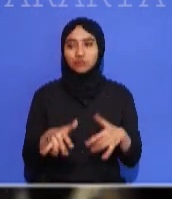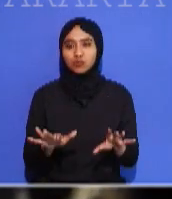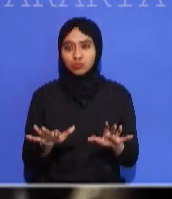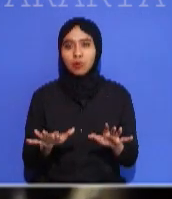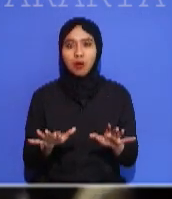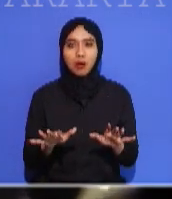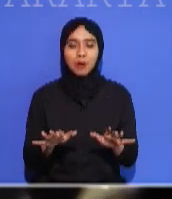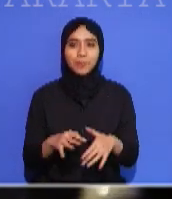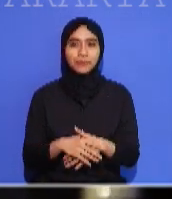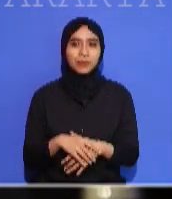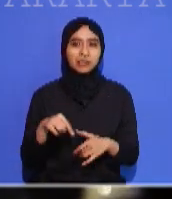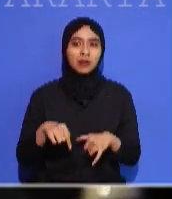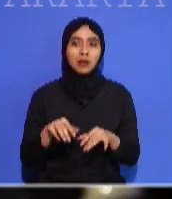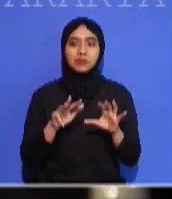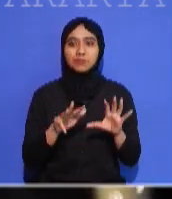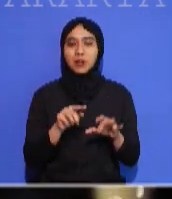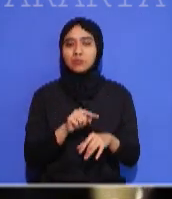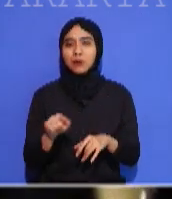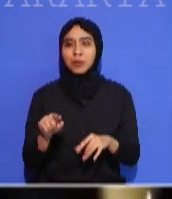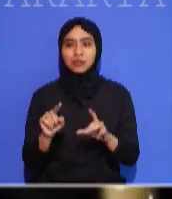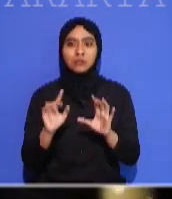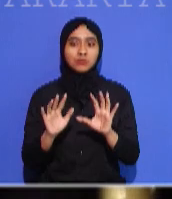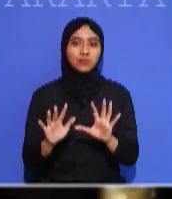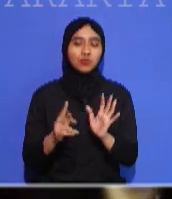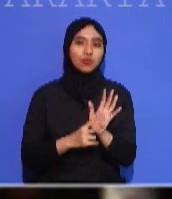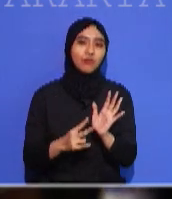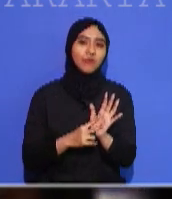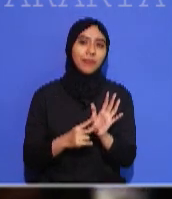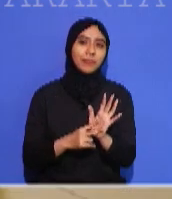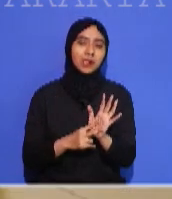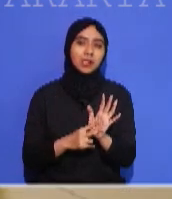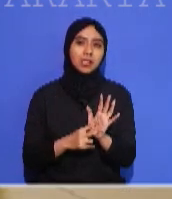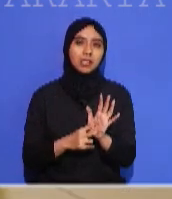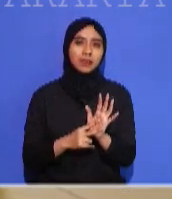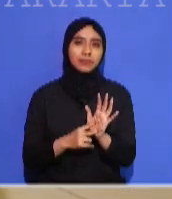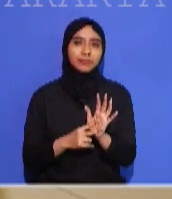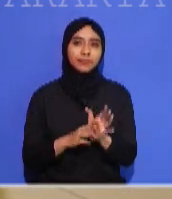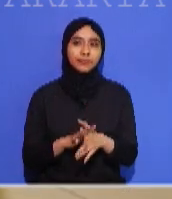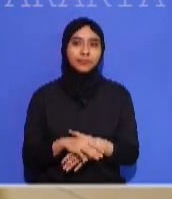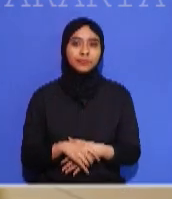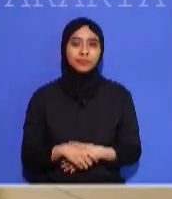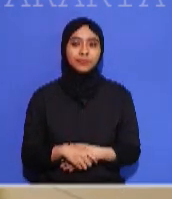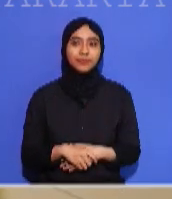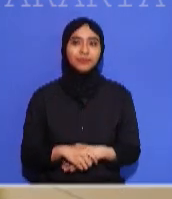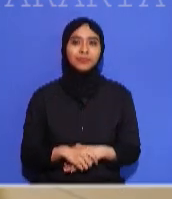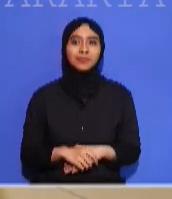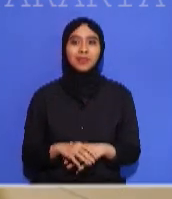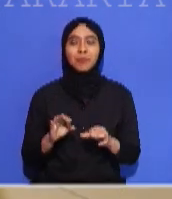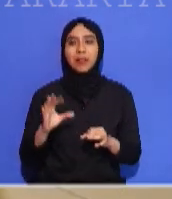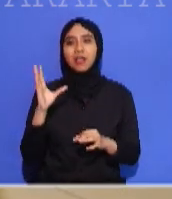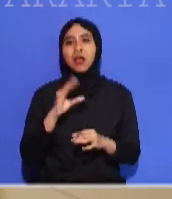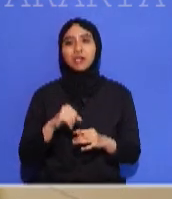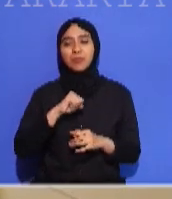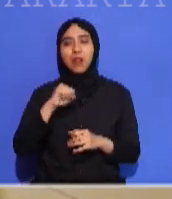merencanakan itu tanggal 9 sampai 10 November ini berkaitan dengan pas hari pahlawan kita mengadakan